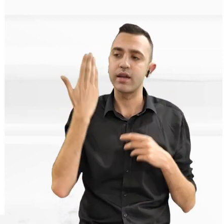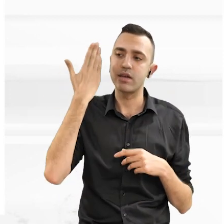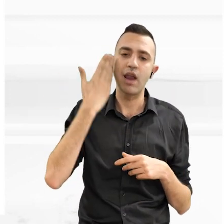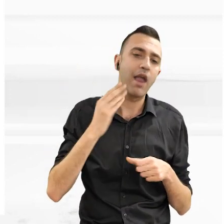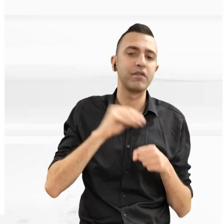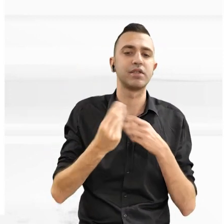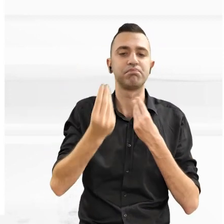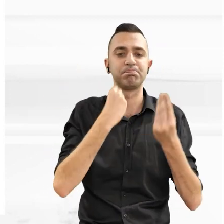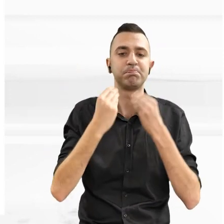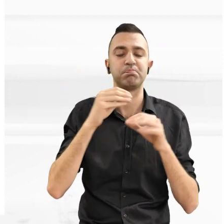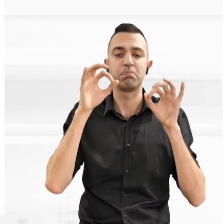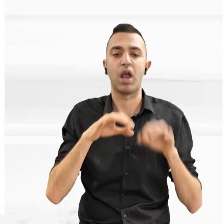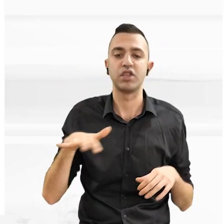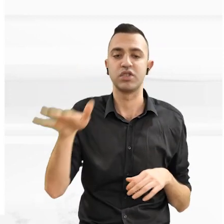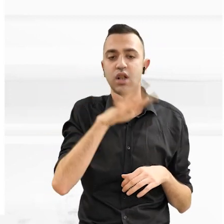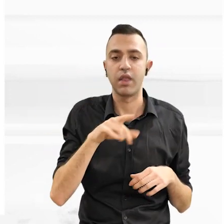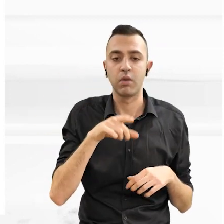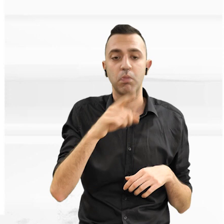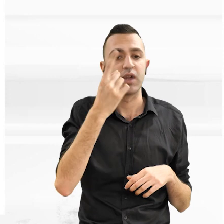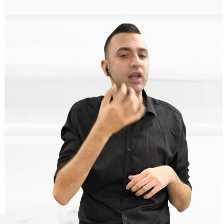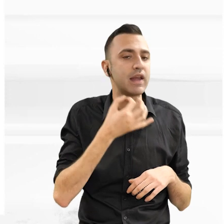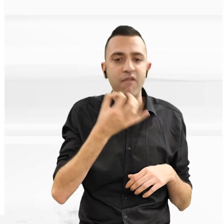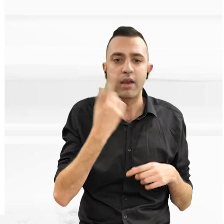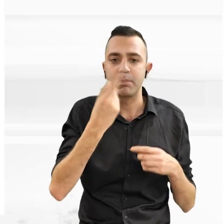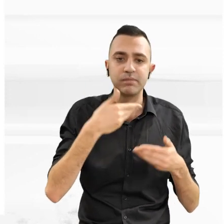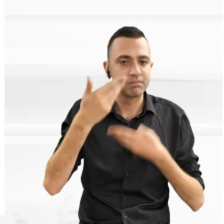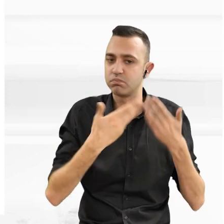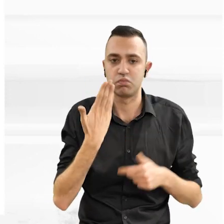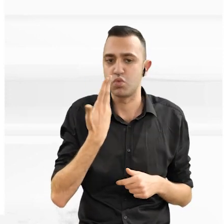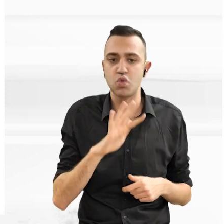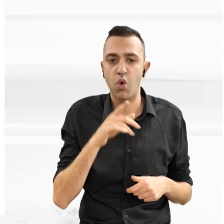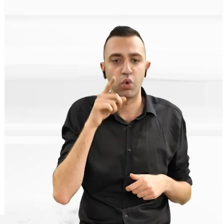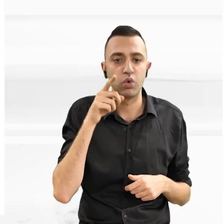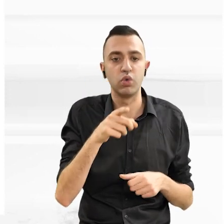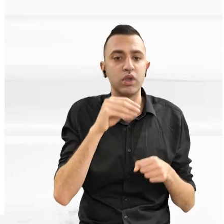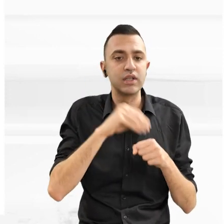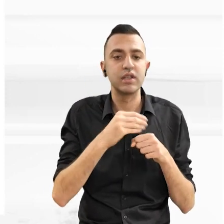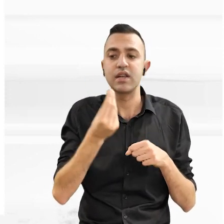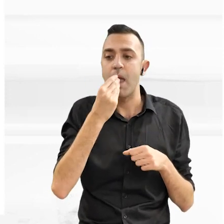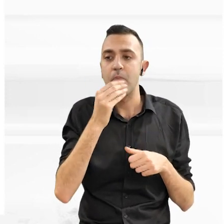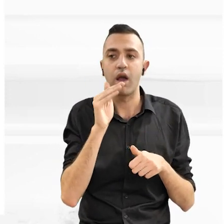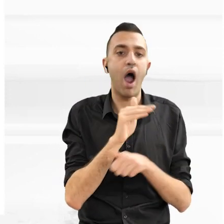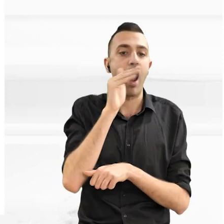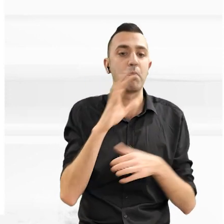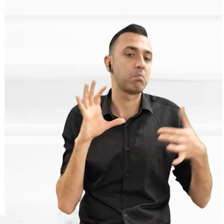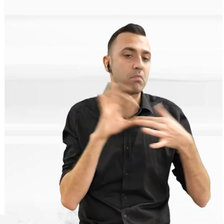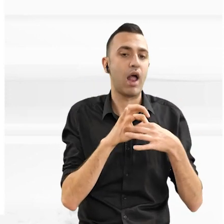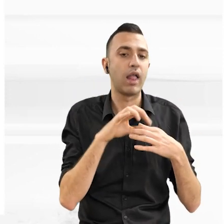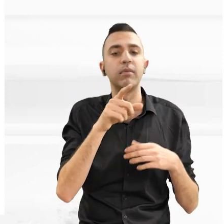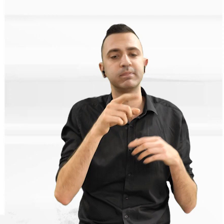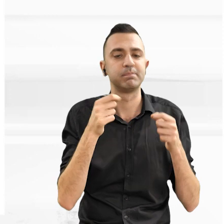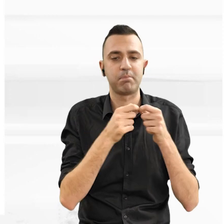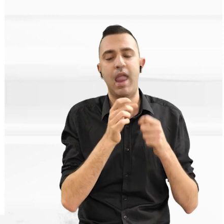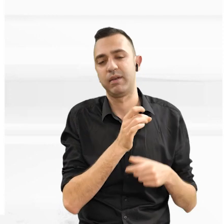sandıkları için Bakın arkadaşlar Böyle bir ifade yok yemek için yaşamayı ön plana alıyor ve seçeneğine